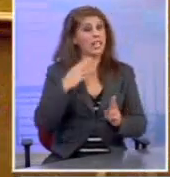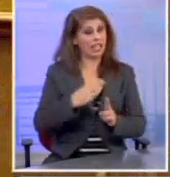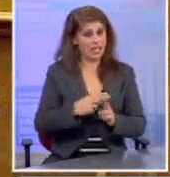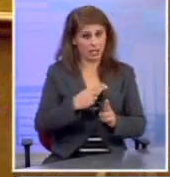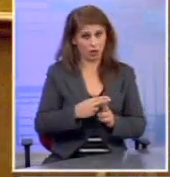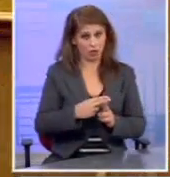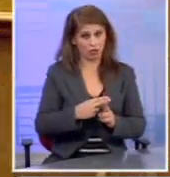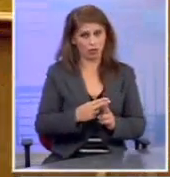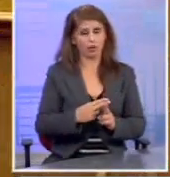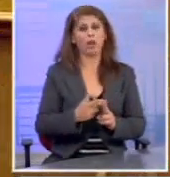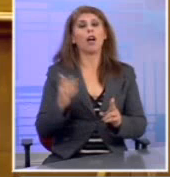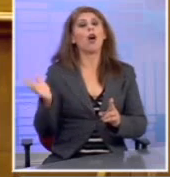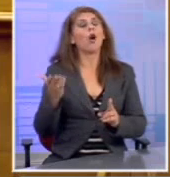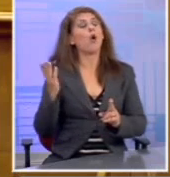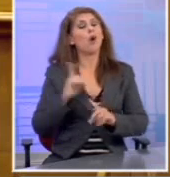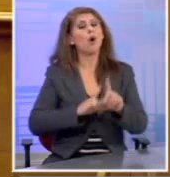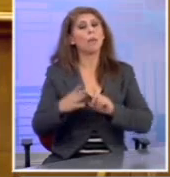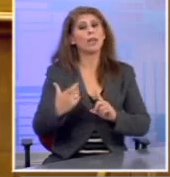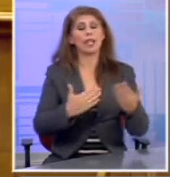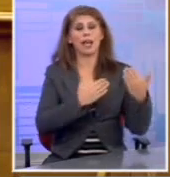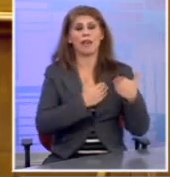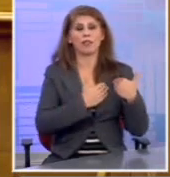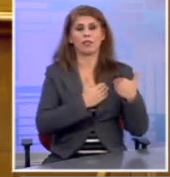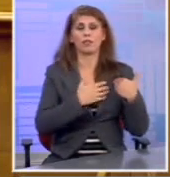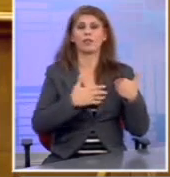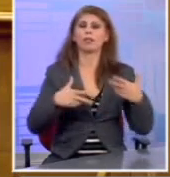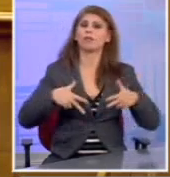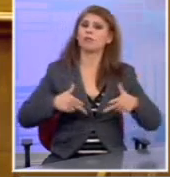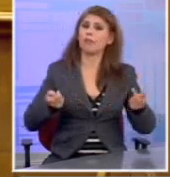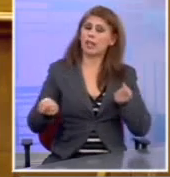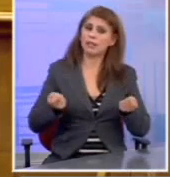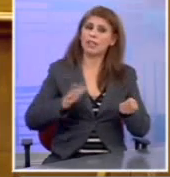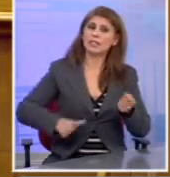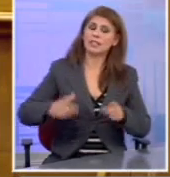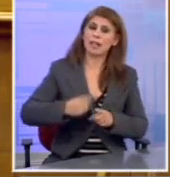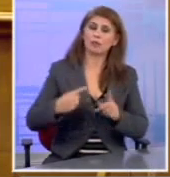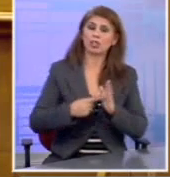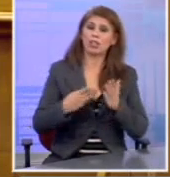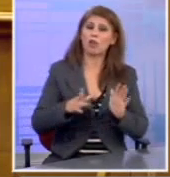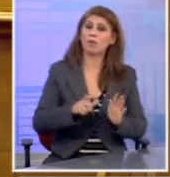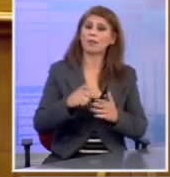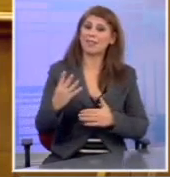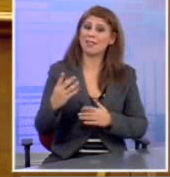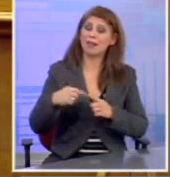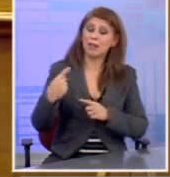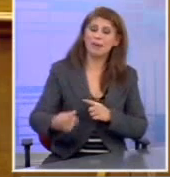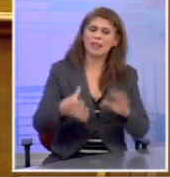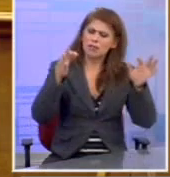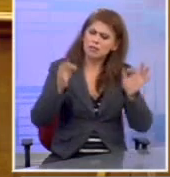όμως σε όσες είχαν την ευθύνη της διακυβέρνησης του τόπου από τη μεταπολίτευση και μετά, είναι πολύ